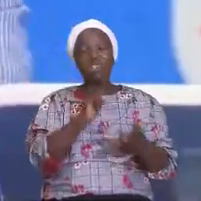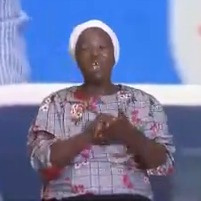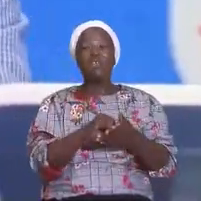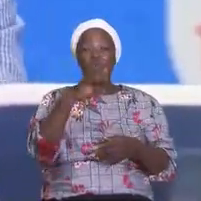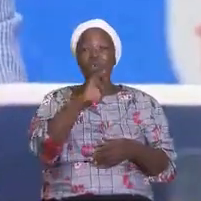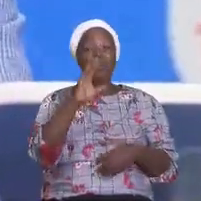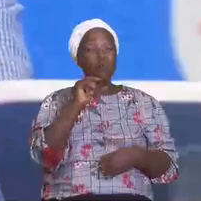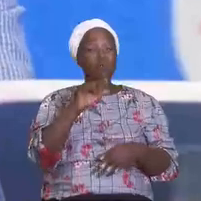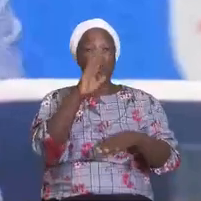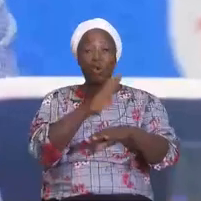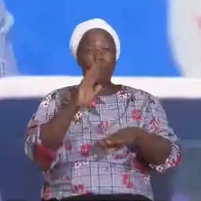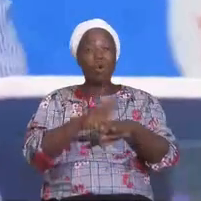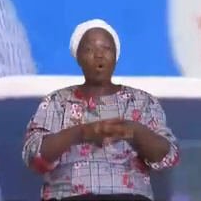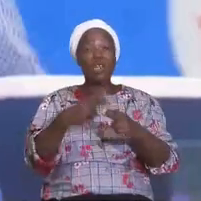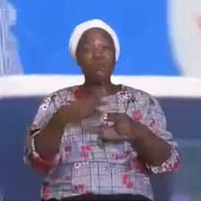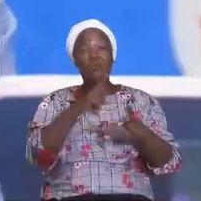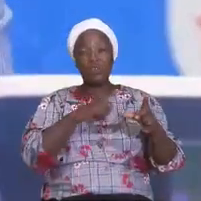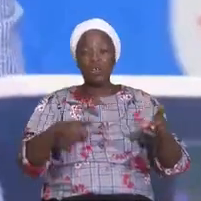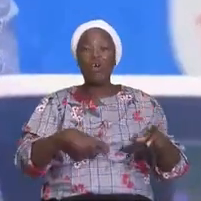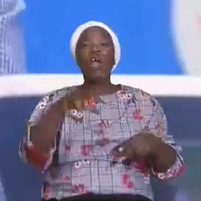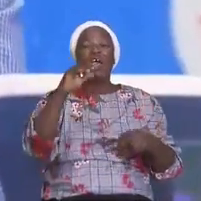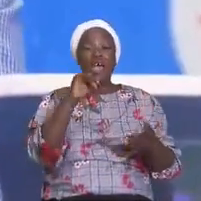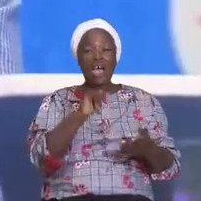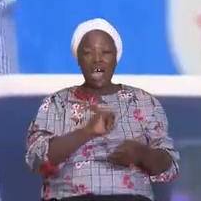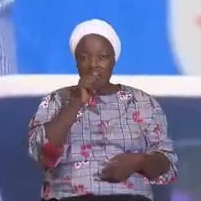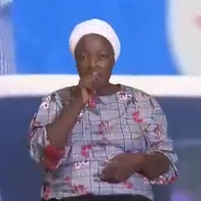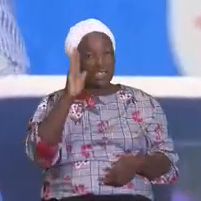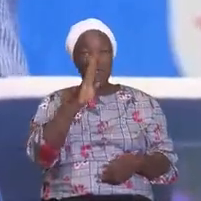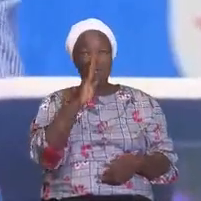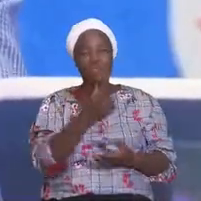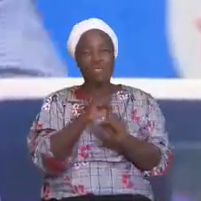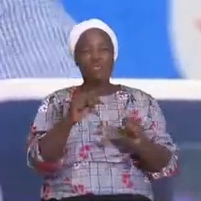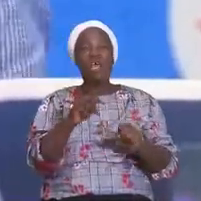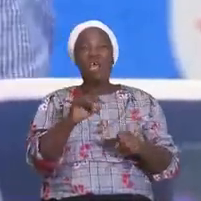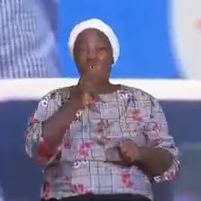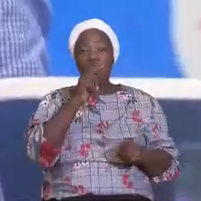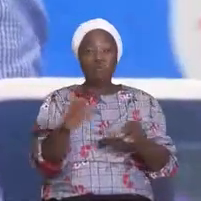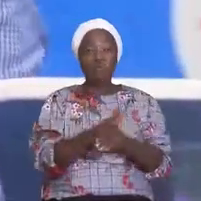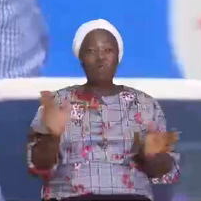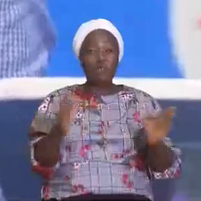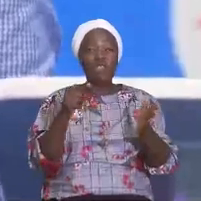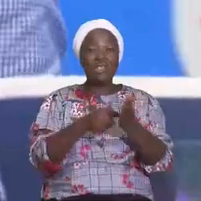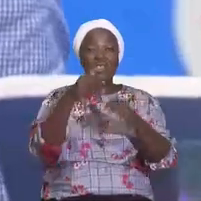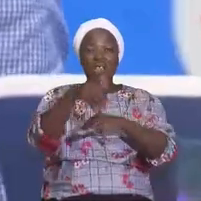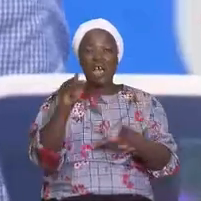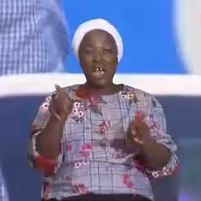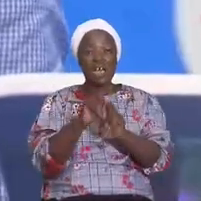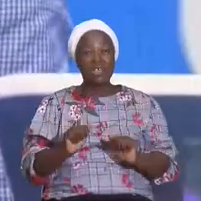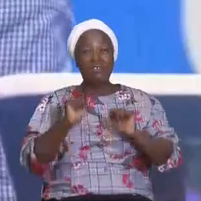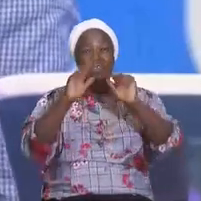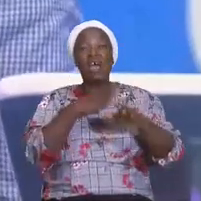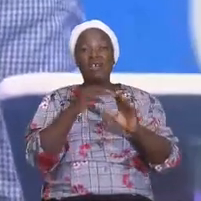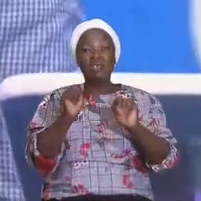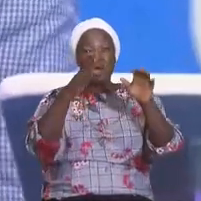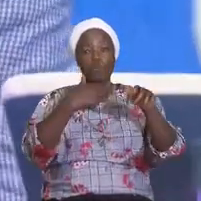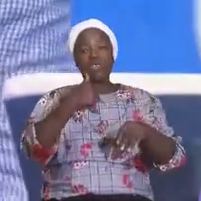ne peut pas mentir. Il a dit, quiconque invoquera le nom du Seigneur sera sauvé. J'ai la pleine conviction